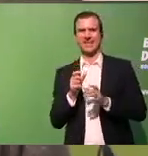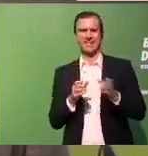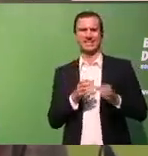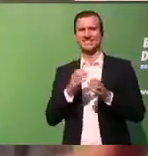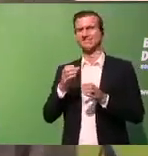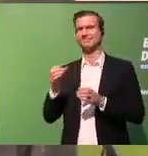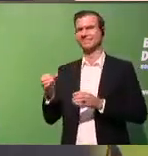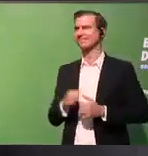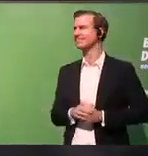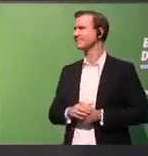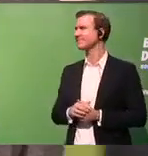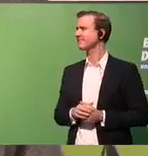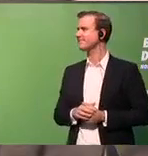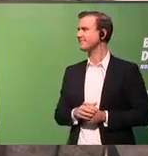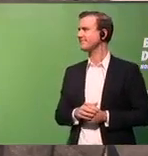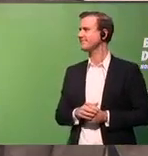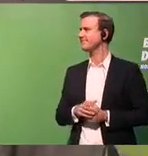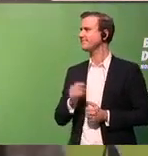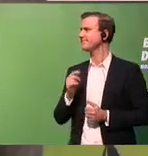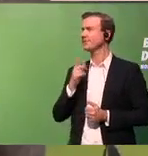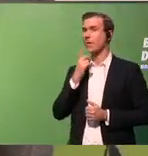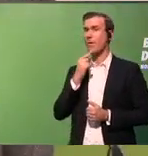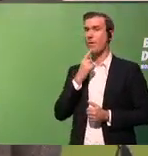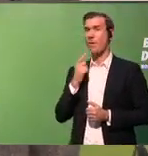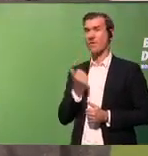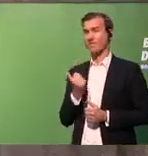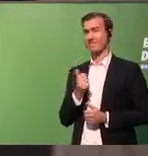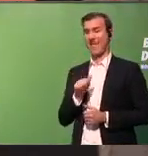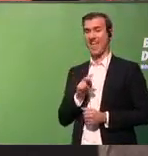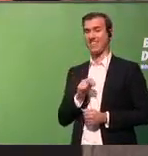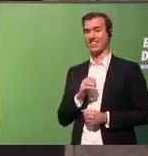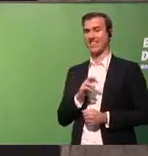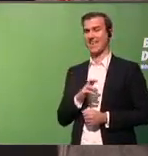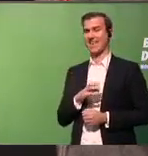Sven, hier, André.